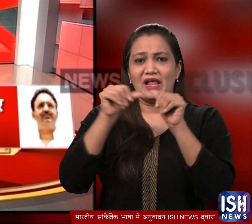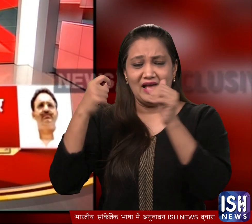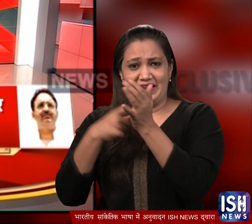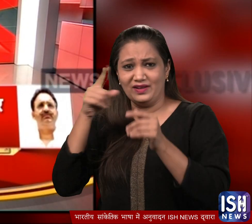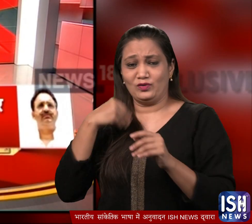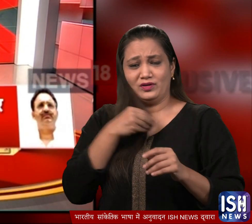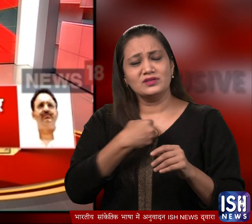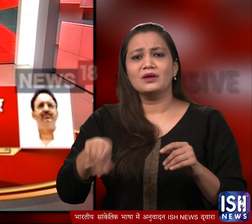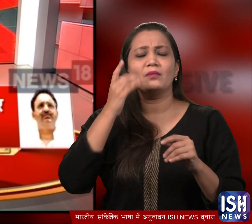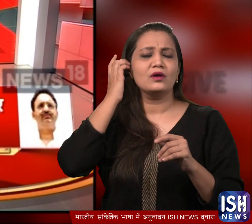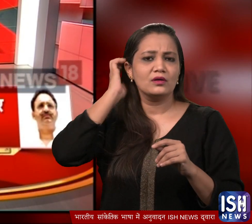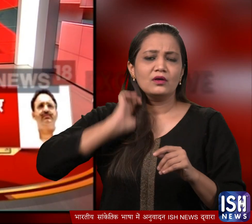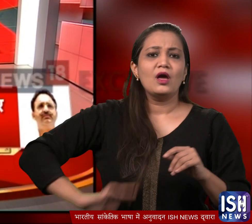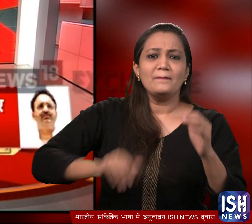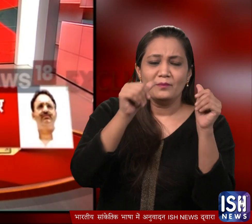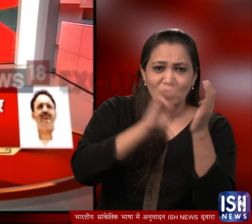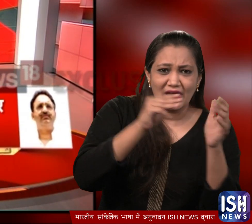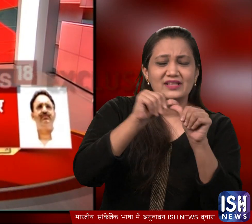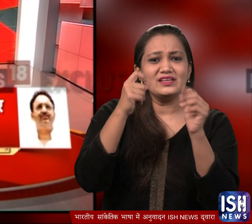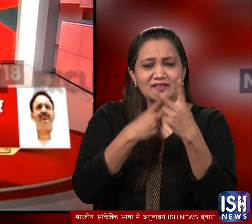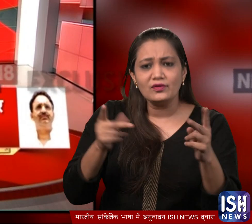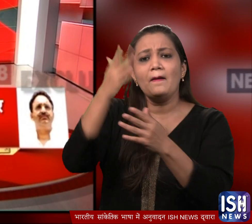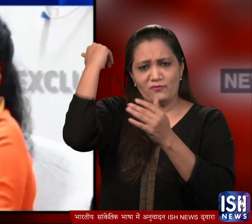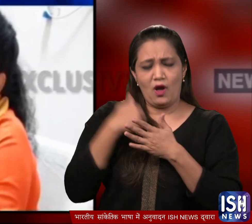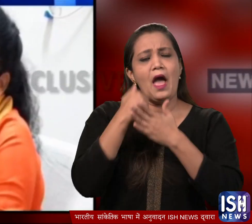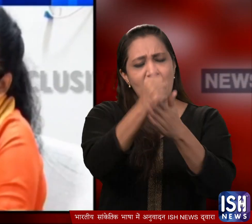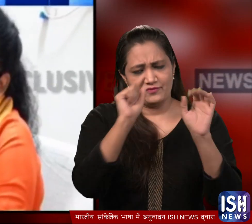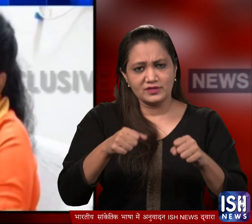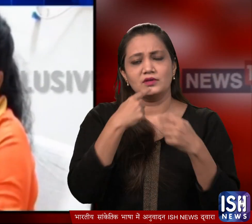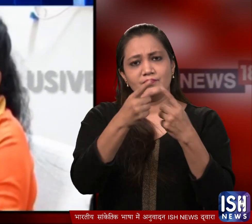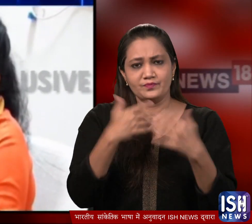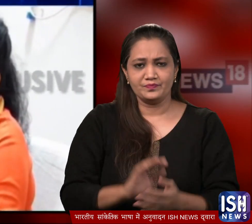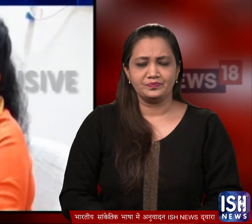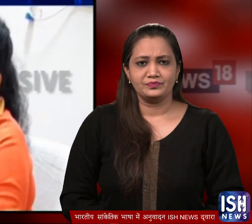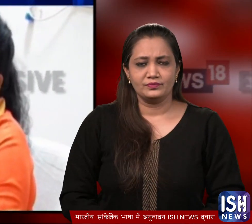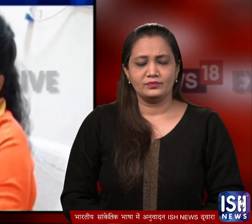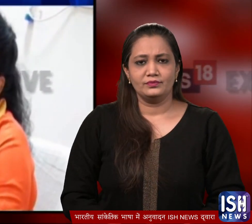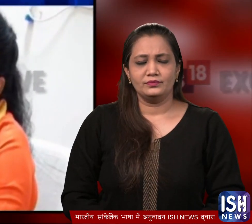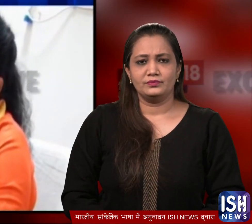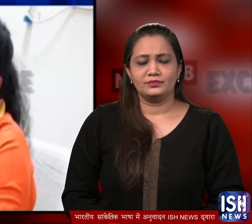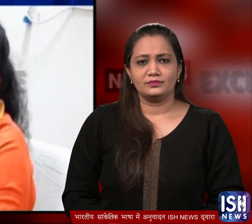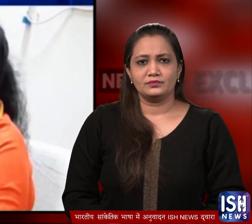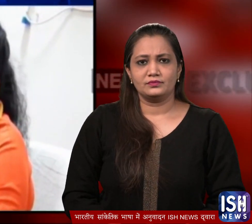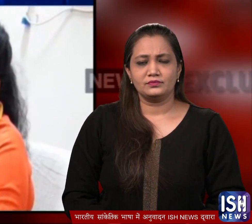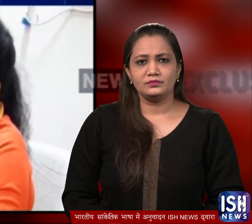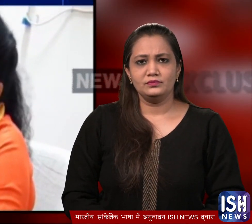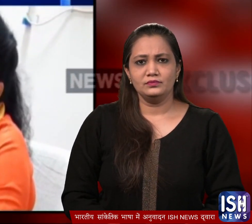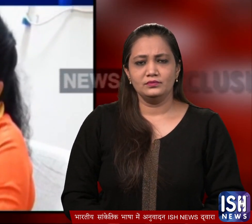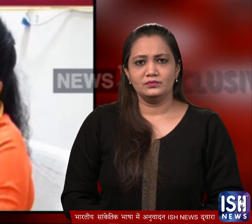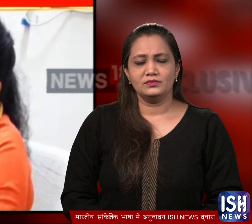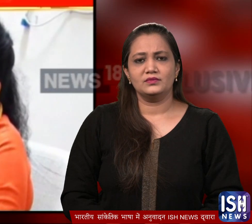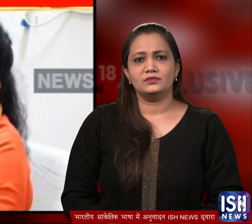कहा कि मुख्तार अंसारी ने एम्बुलेंस से जुड़े दस्तावेजों के लिए मदद ली थी। कि वो हमारे विधायक हैं, उन्होंने मैसेज